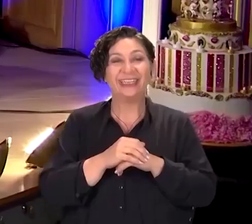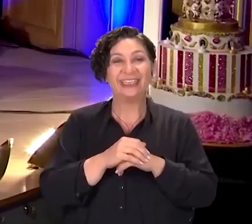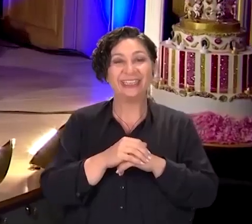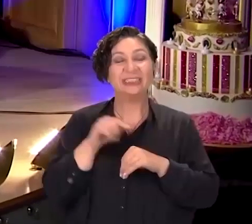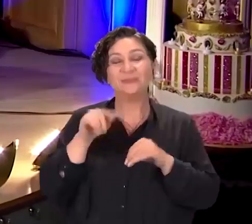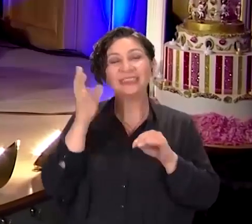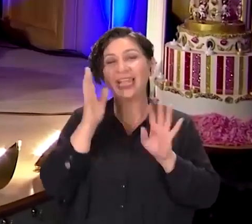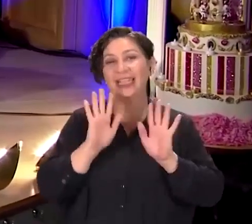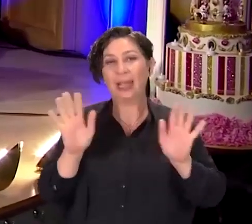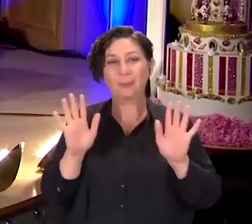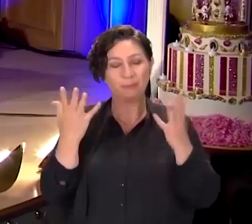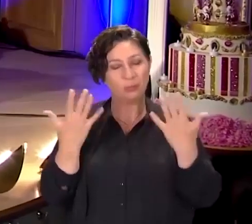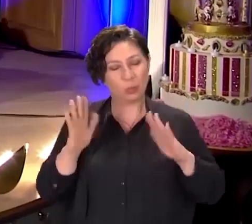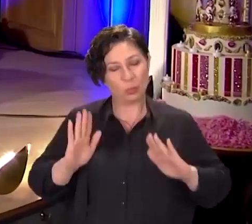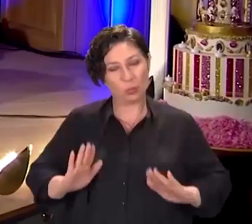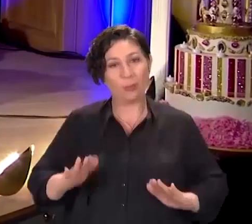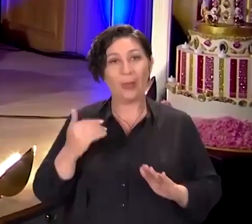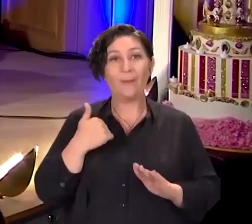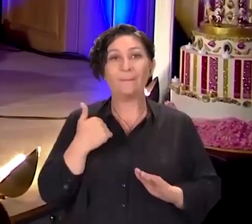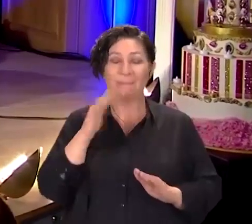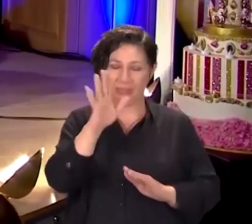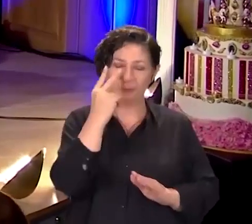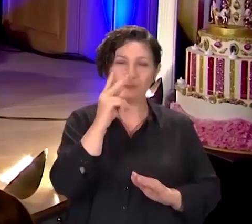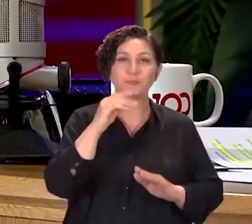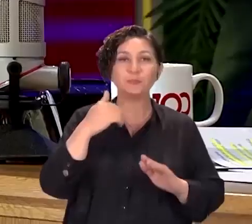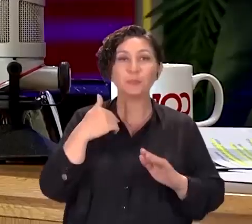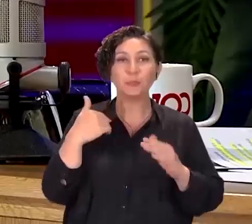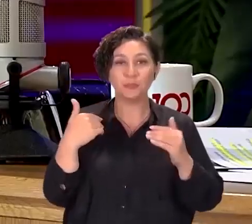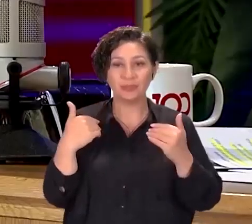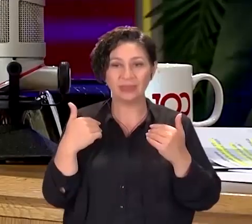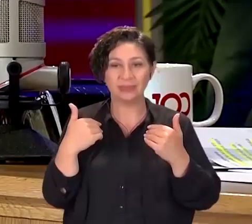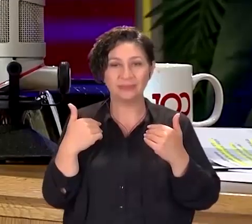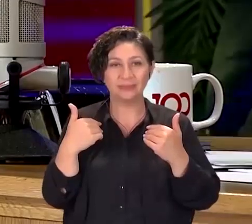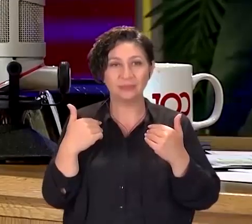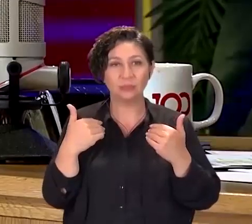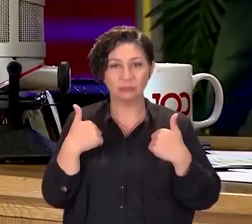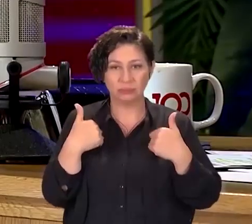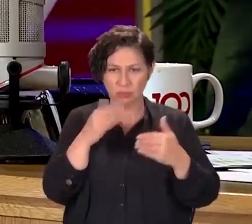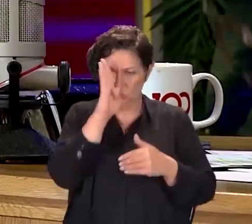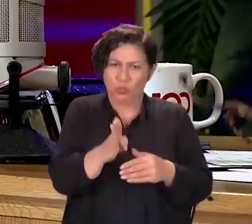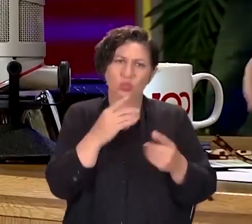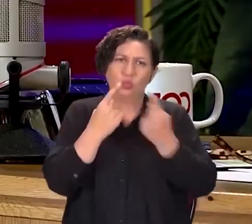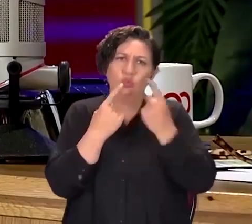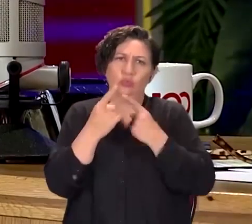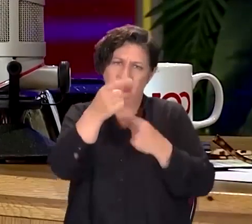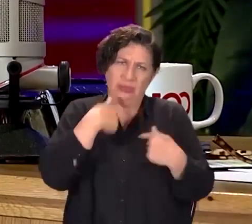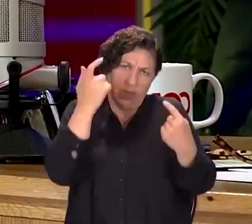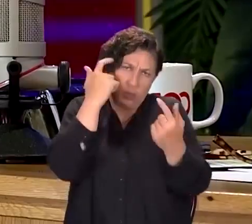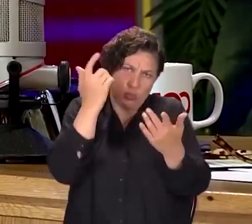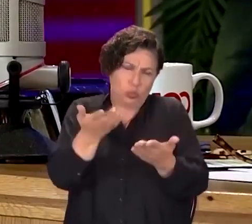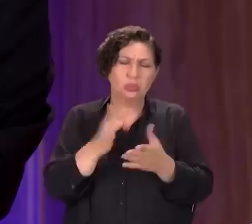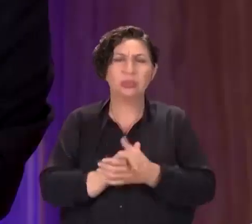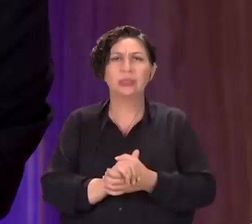Şimdi deli falan da değilim. Ben sana çok bak. Ben doğru konu. Bilirsin beni, tanırsın, biliyorum,